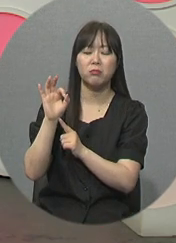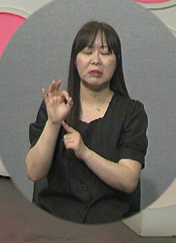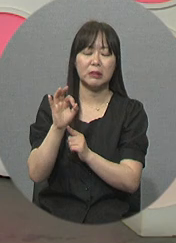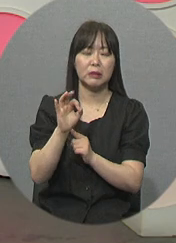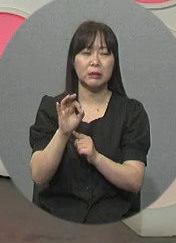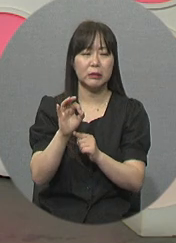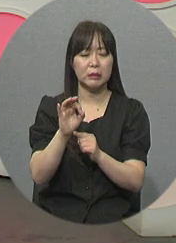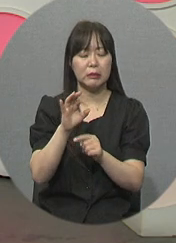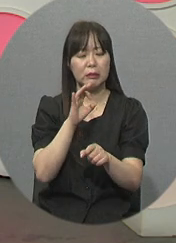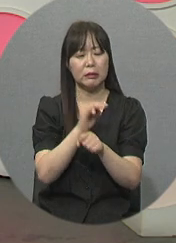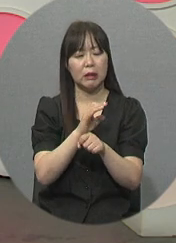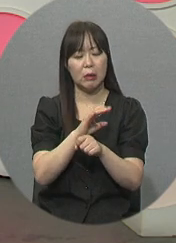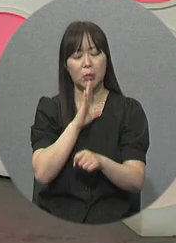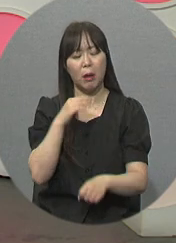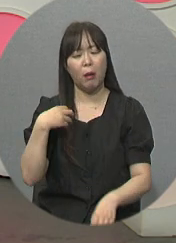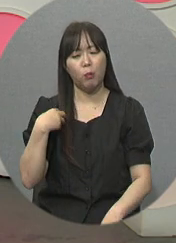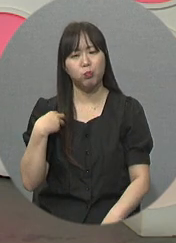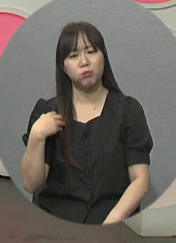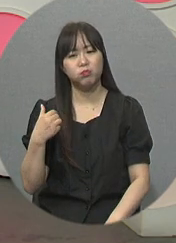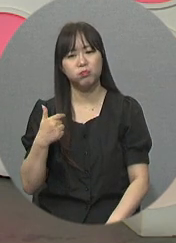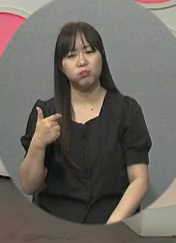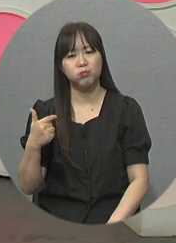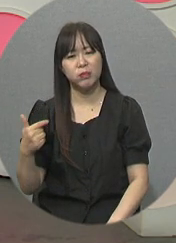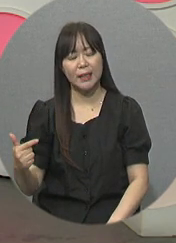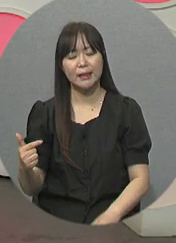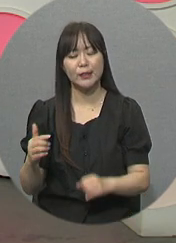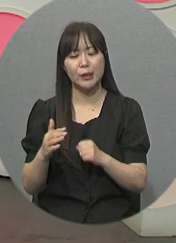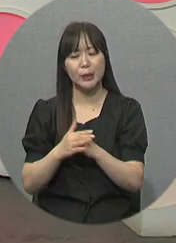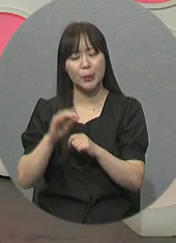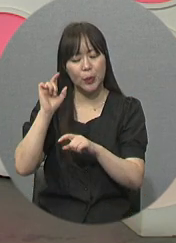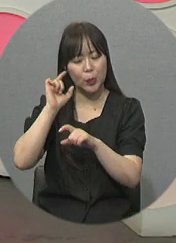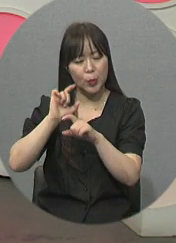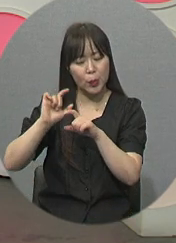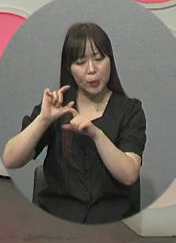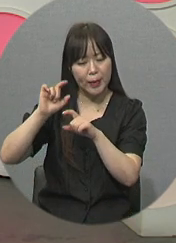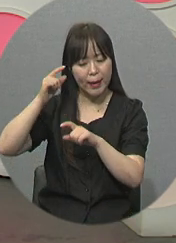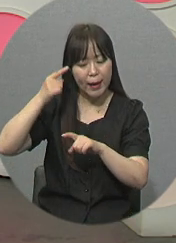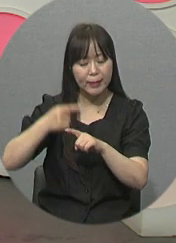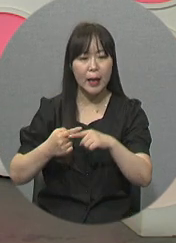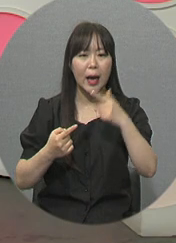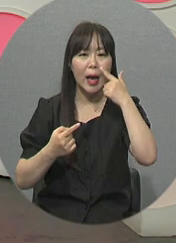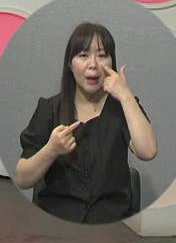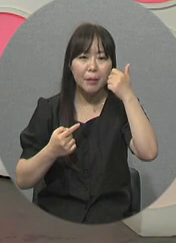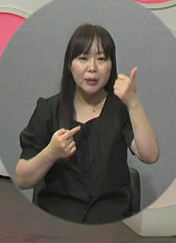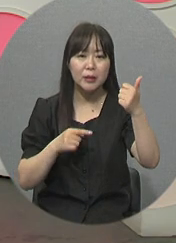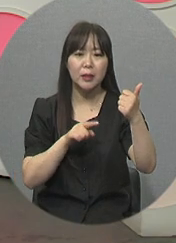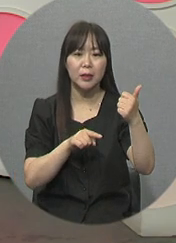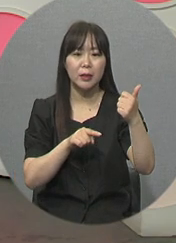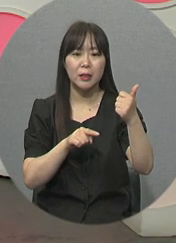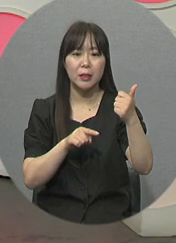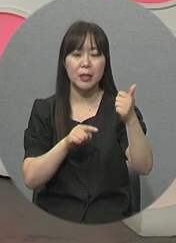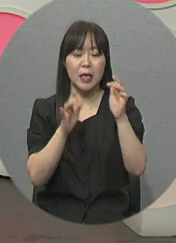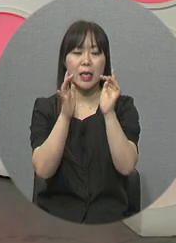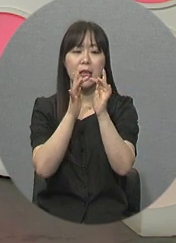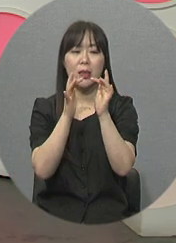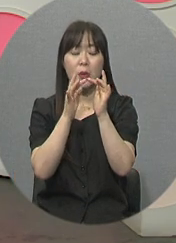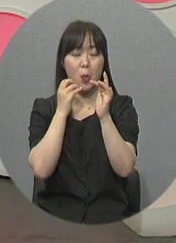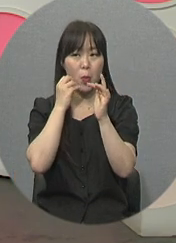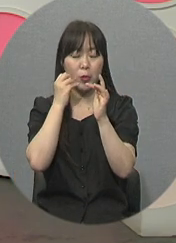구두를 사기에는 너무 부담되는 가격이라 고민을 하다가 아빠에게 구입하는 사이트를